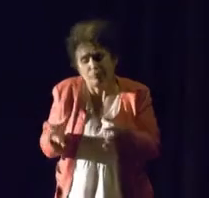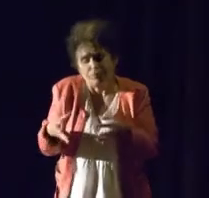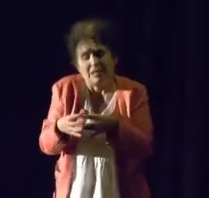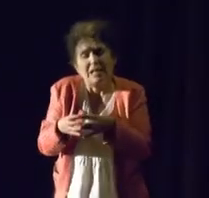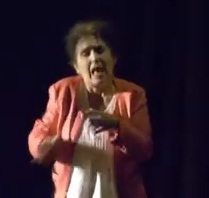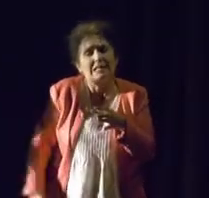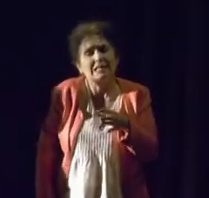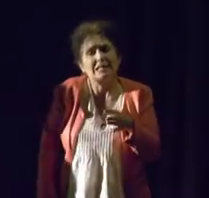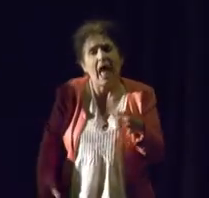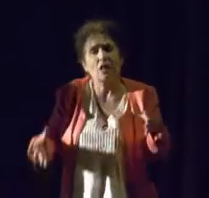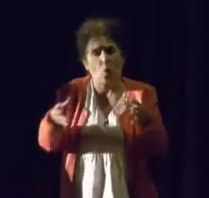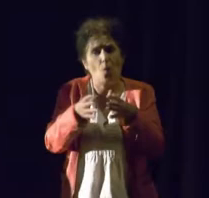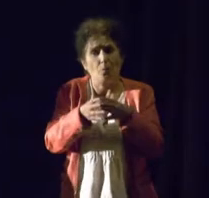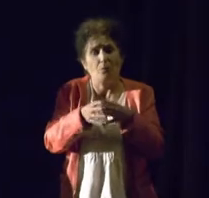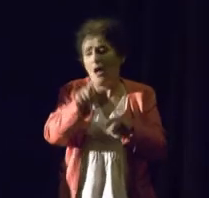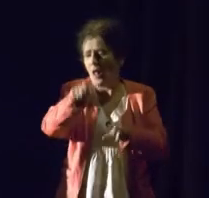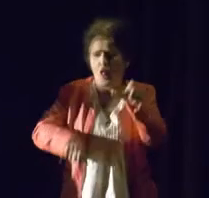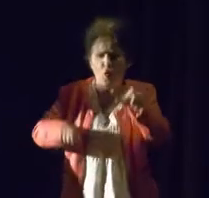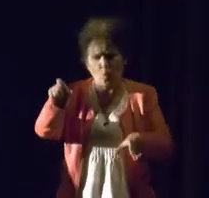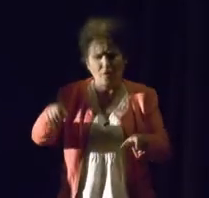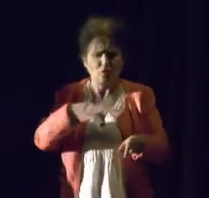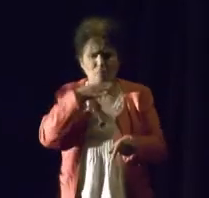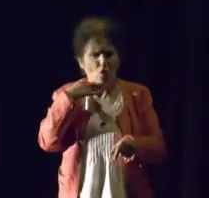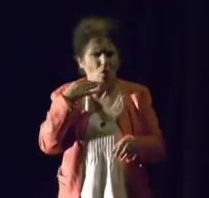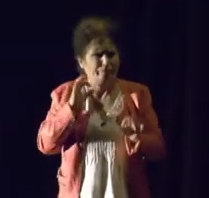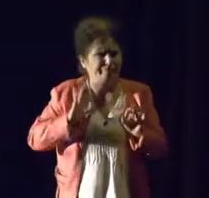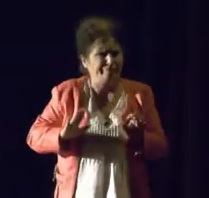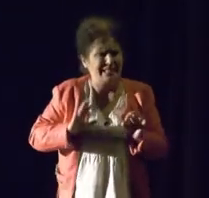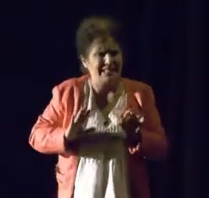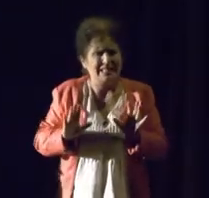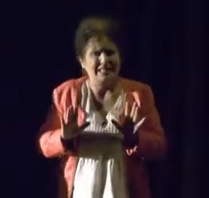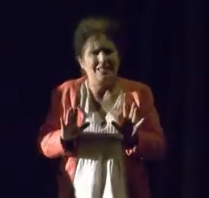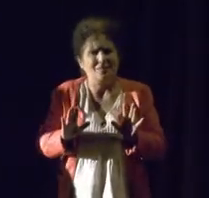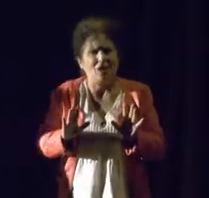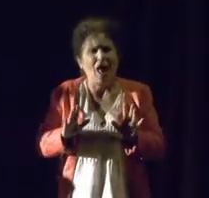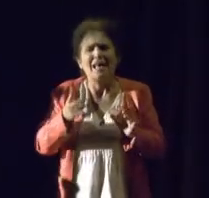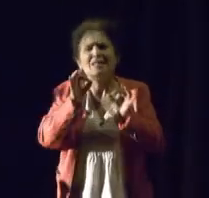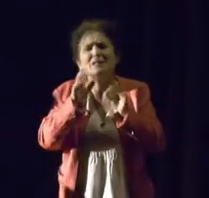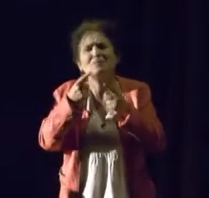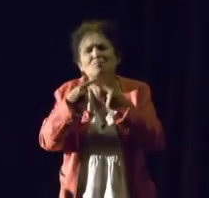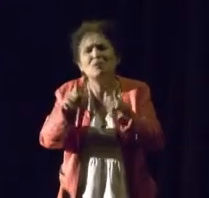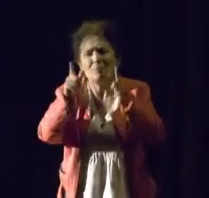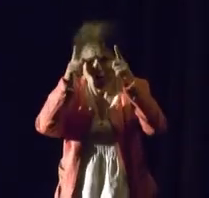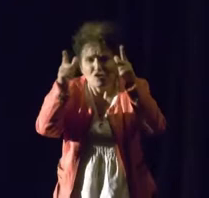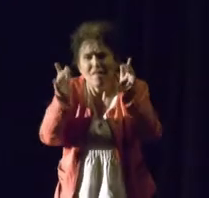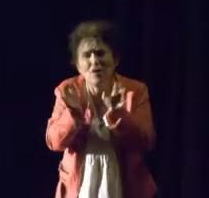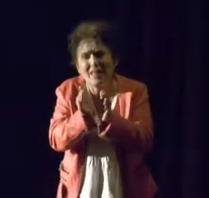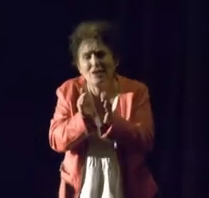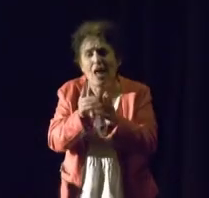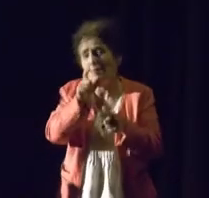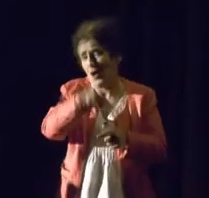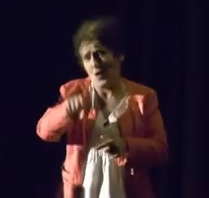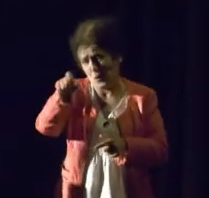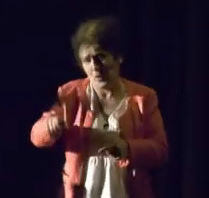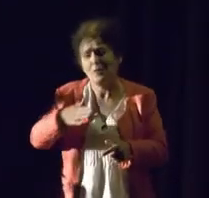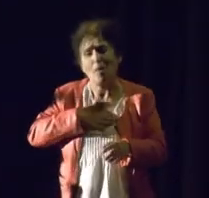стадо. Луѓето се многу специфични живинчиња. Луѓето